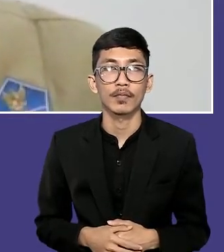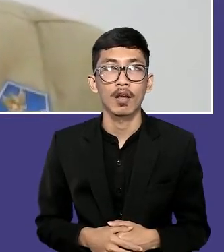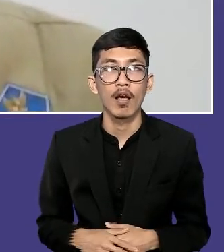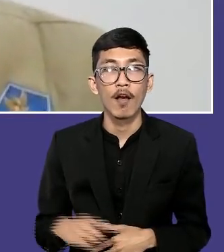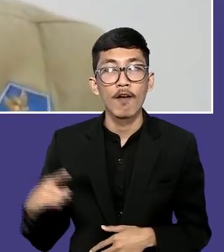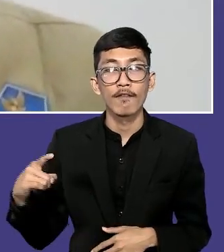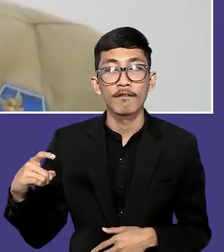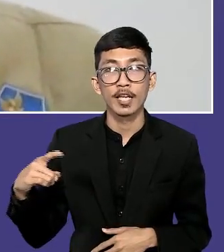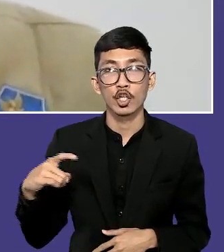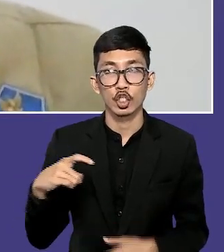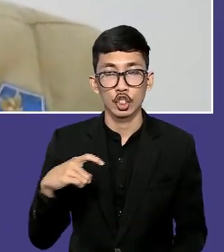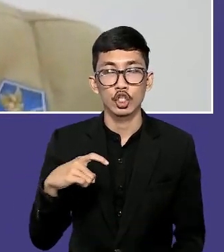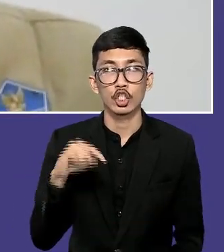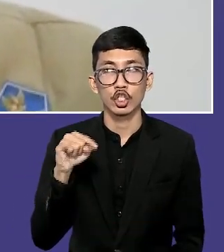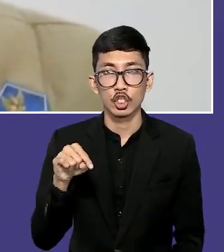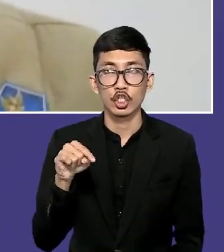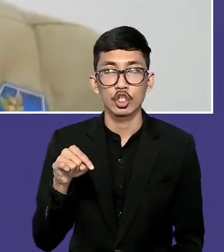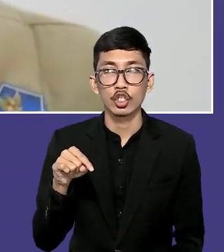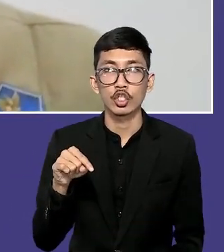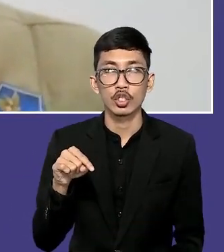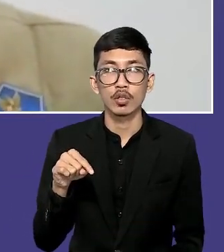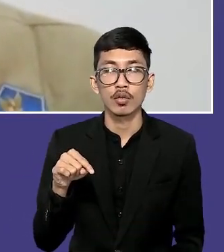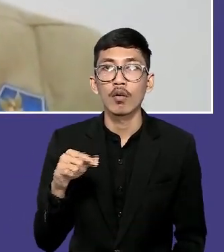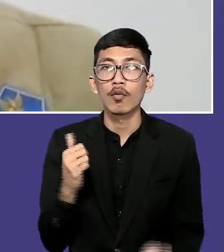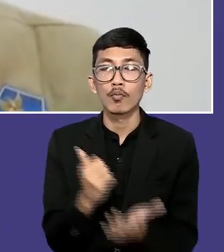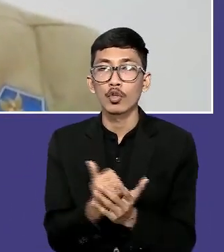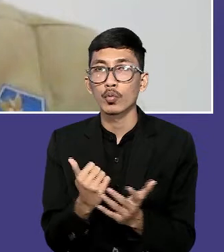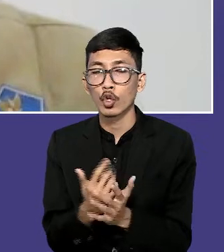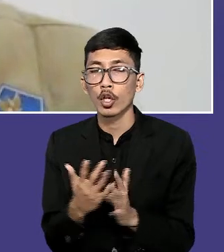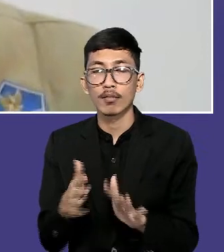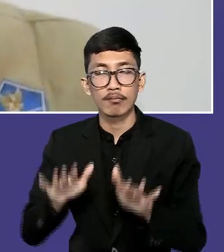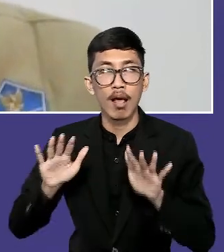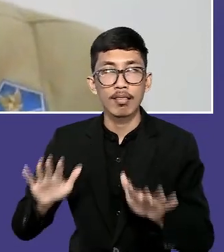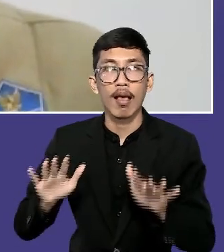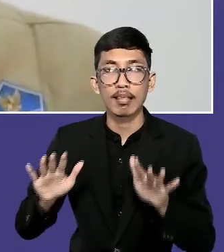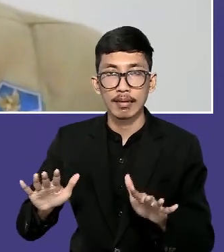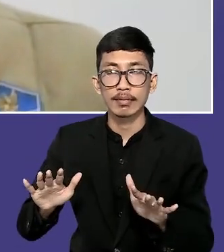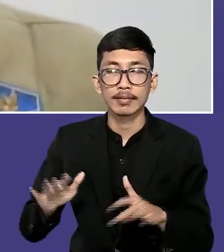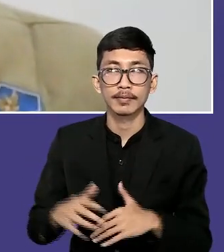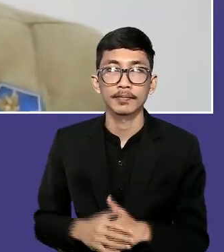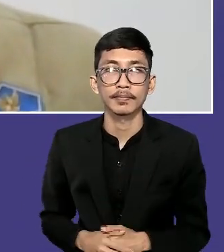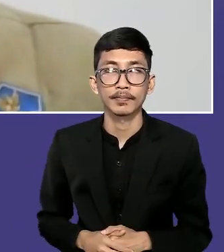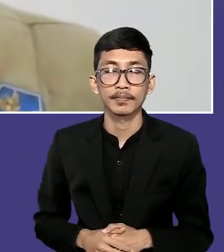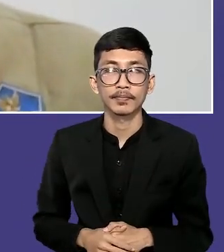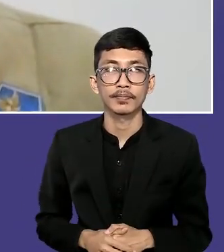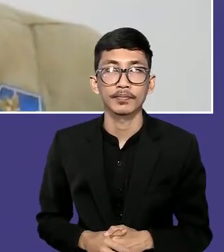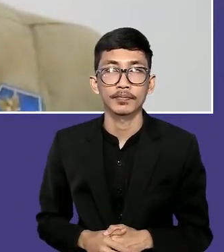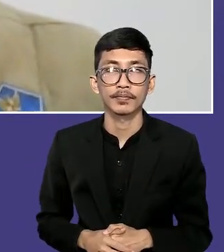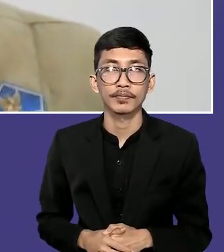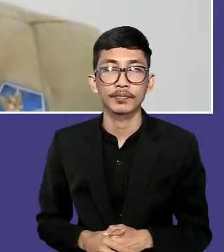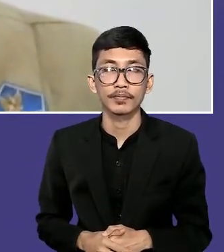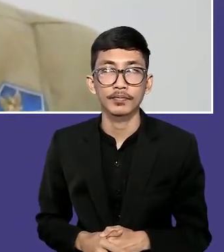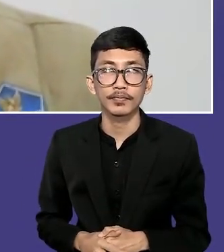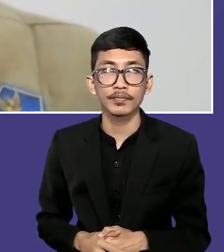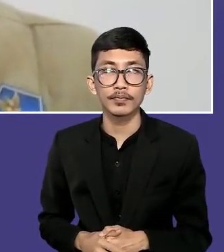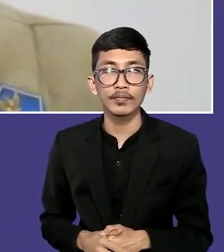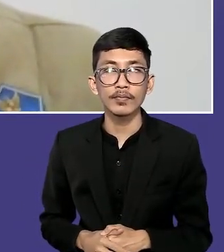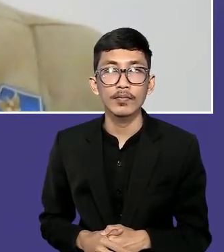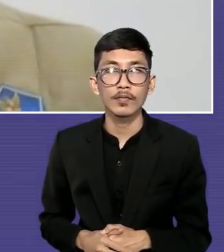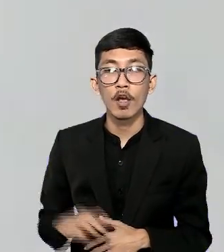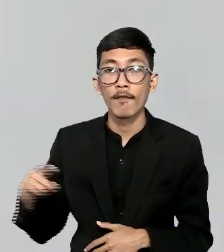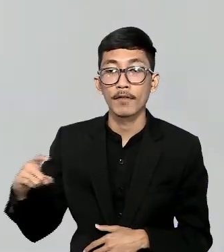pada keadaan dimana virusnya diberi kesempatan untuk bereplikasi dengan baik dan salah satu yang bisa mengakibatkan virus bisa